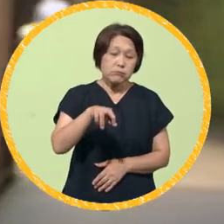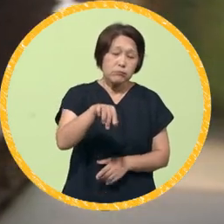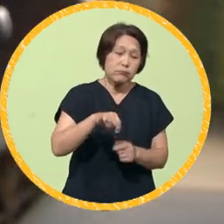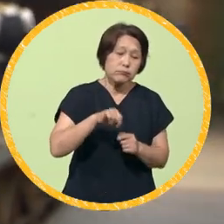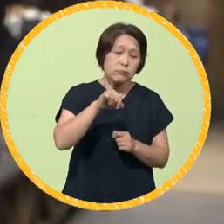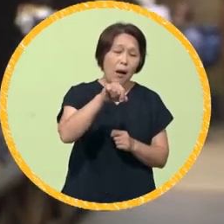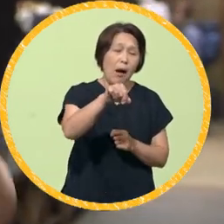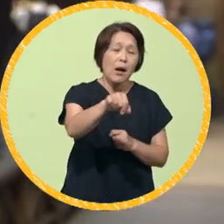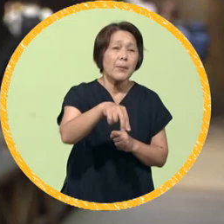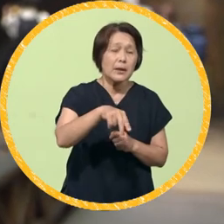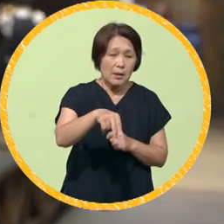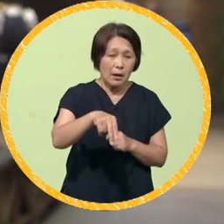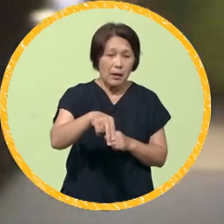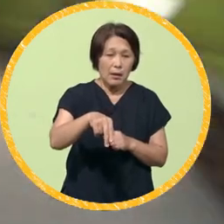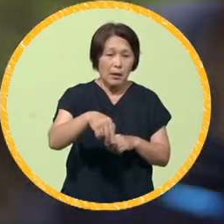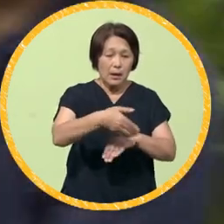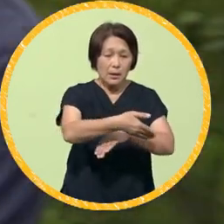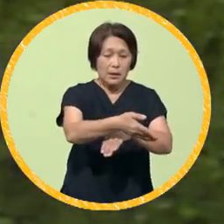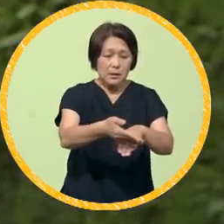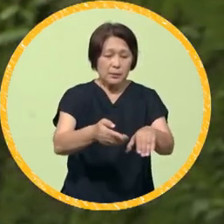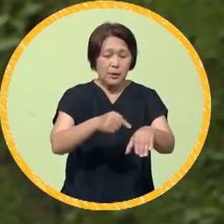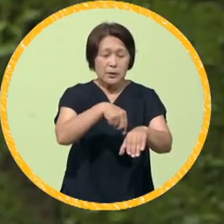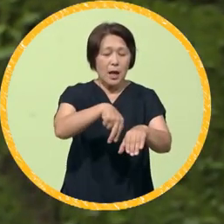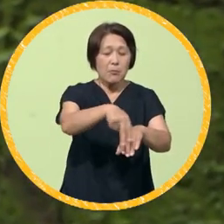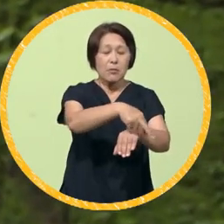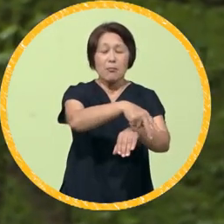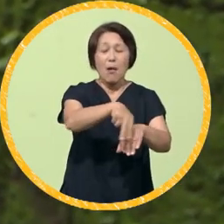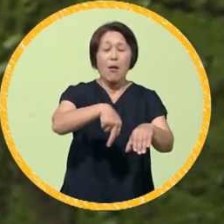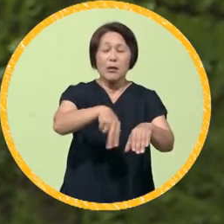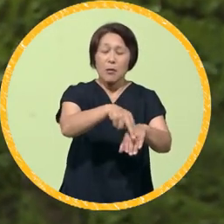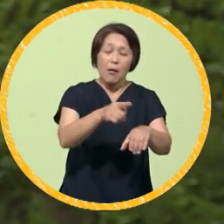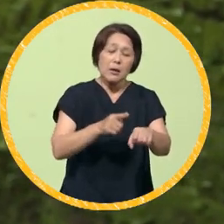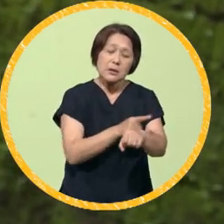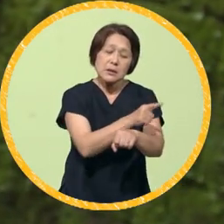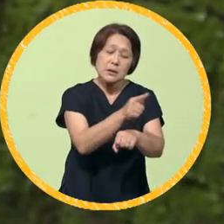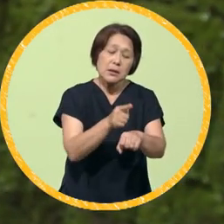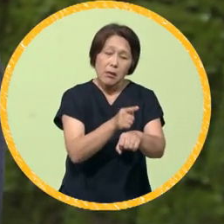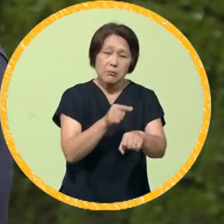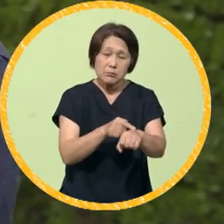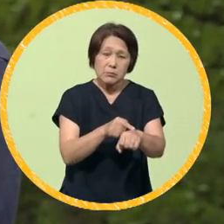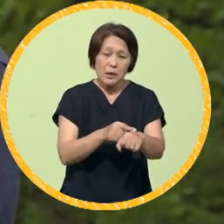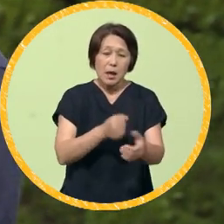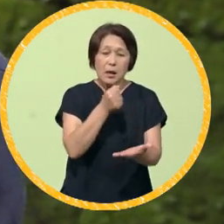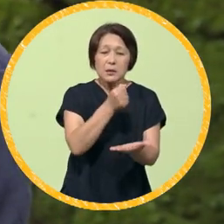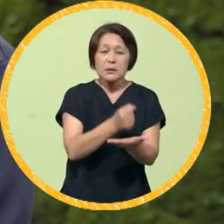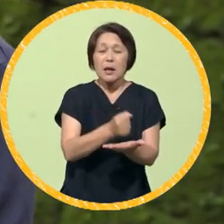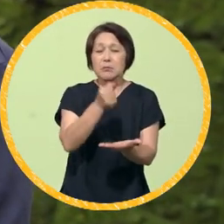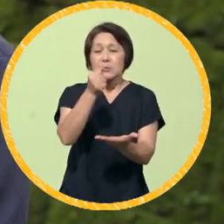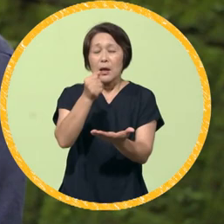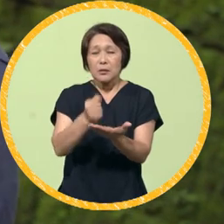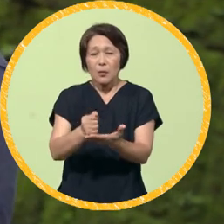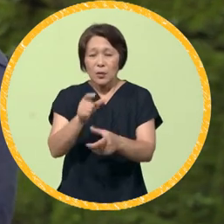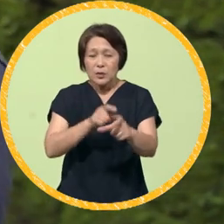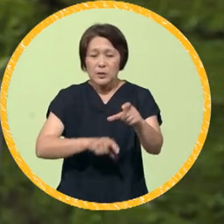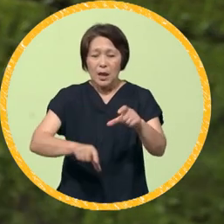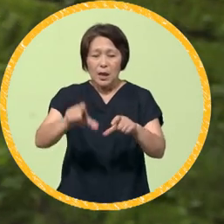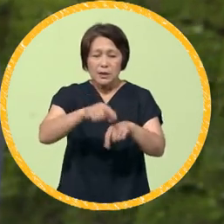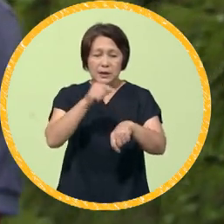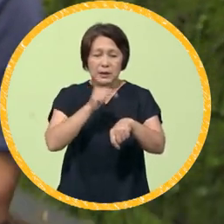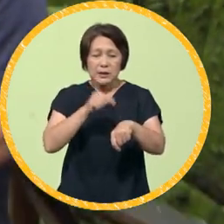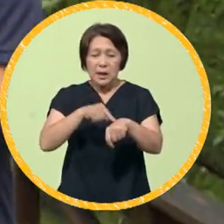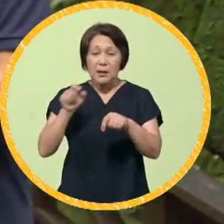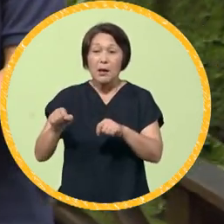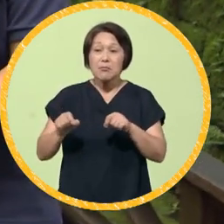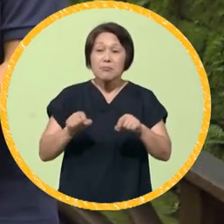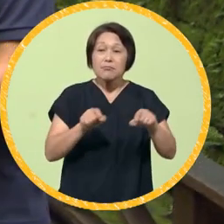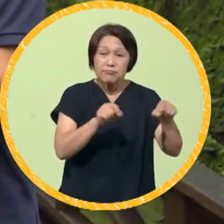これ大体全部回ると、 全部回ると1時間かかります。普通に回って、でさっき のスタンプラリーをやると、はい、さらに時間がかかるので。 そう